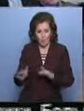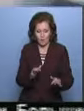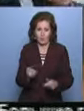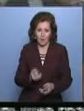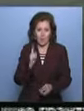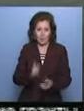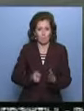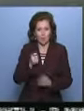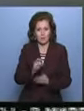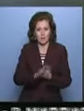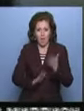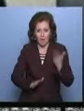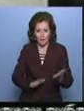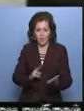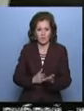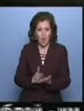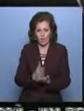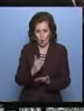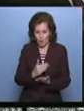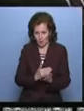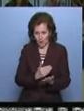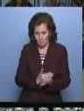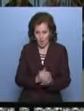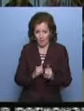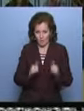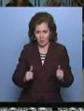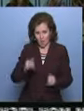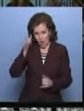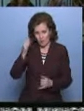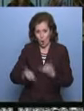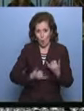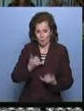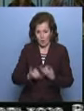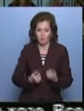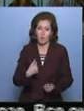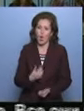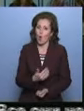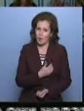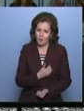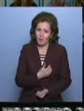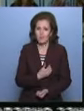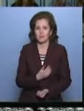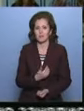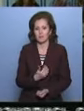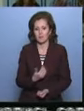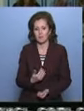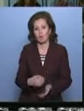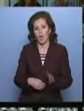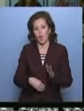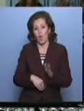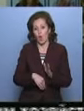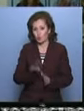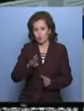участие в целевой программе поддержки развития фермерских хозяйств. Ну, хотелось, конечно, большой объезд